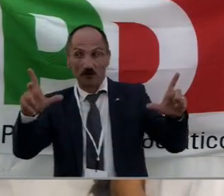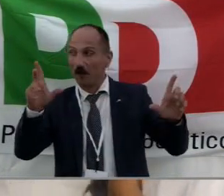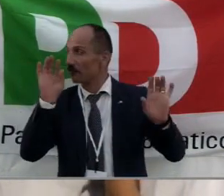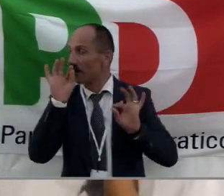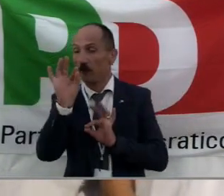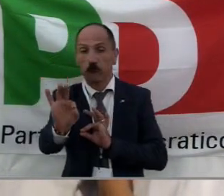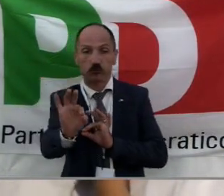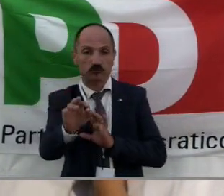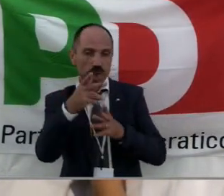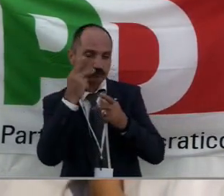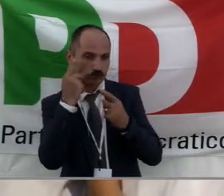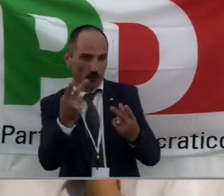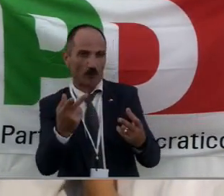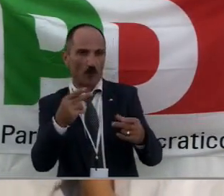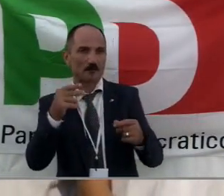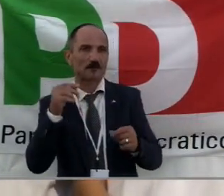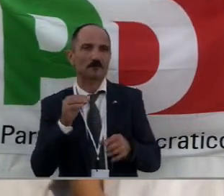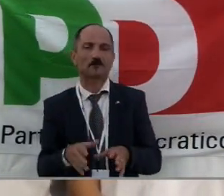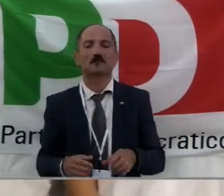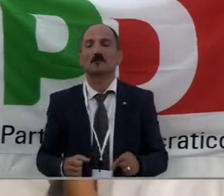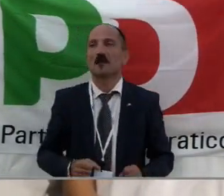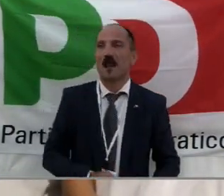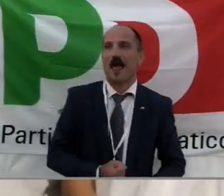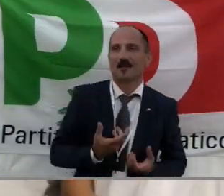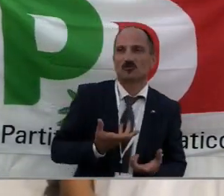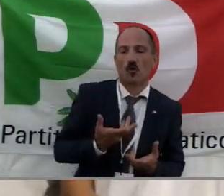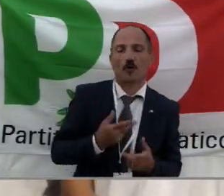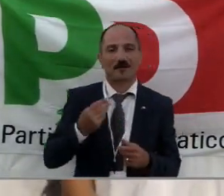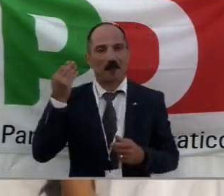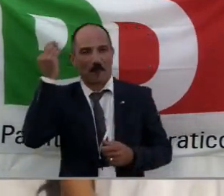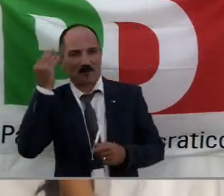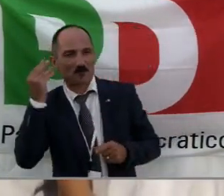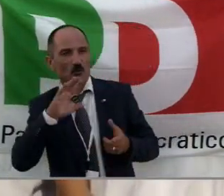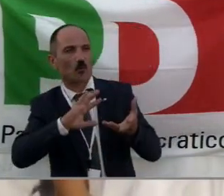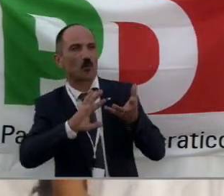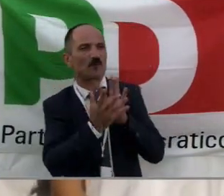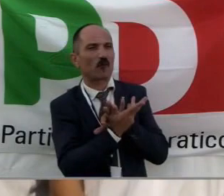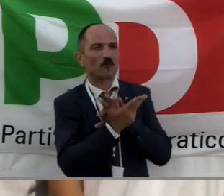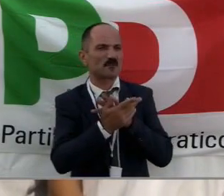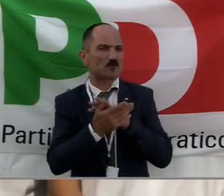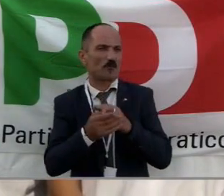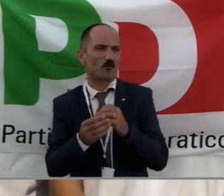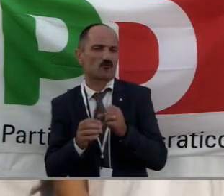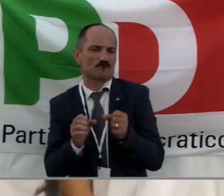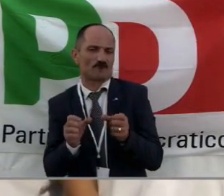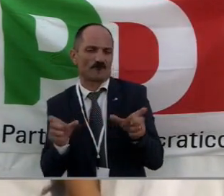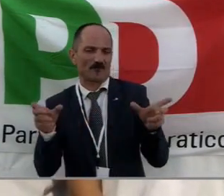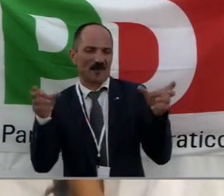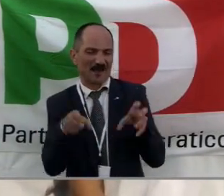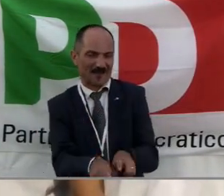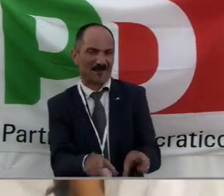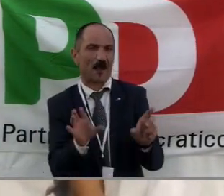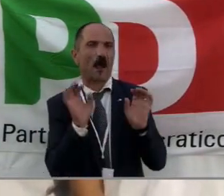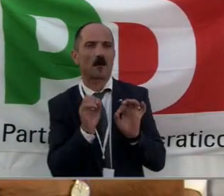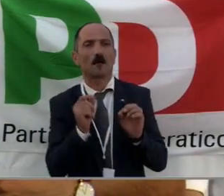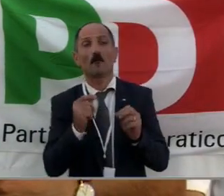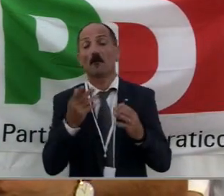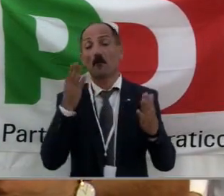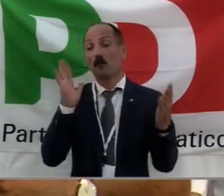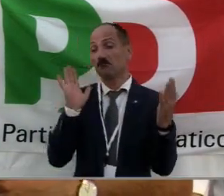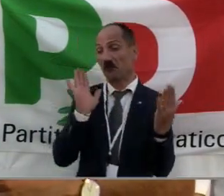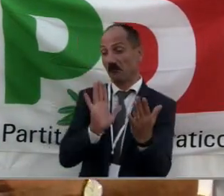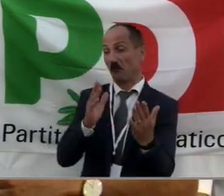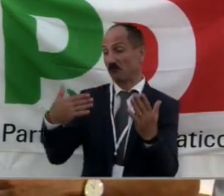vista dell'azione e del pensiero. Serve un riformismo più radicale, perché di fronte a questa